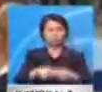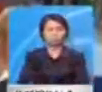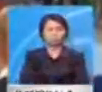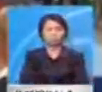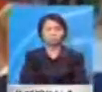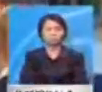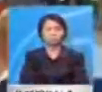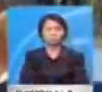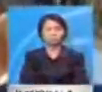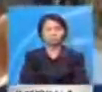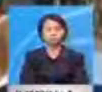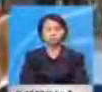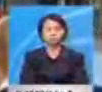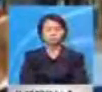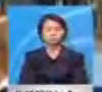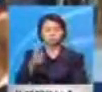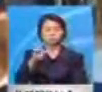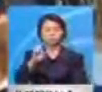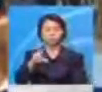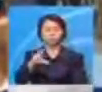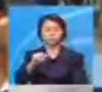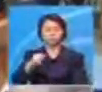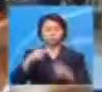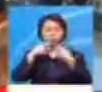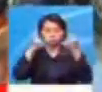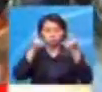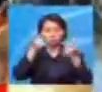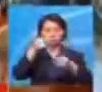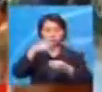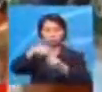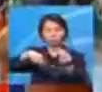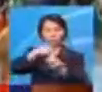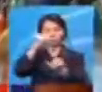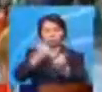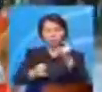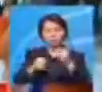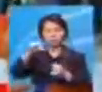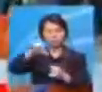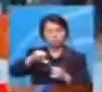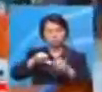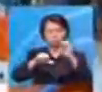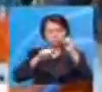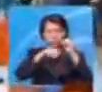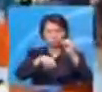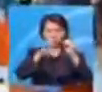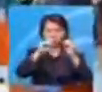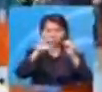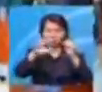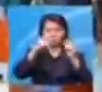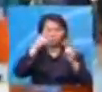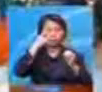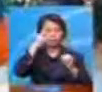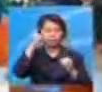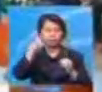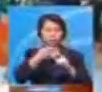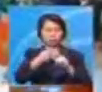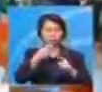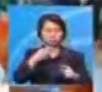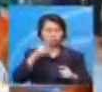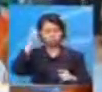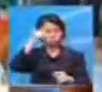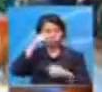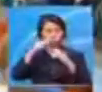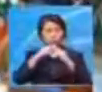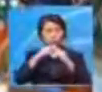bertingkat Farah yang beraksi Cemerlang dalam pusingan akhir hanya kalah tipis 0.05 mata sahaja dari atlet tuan